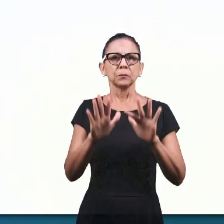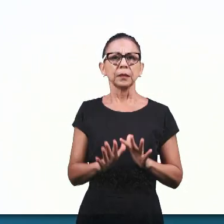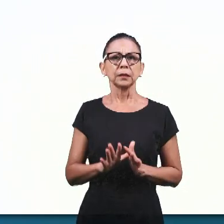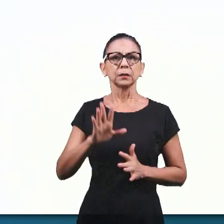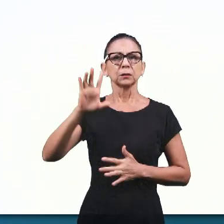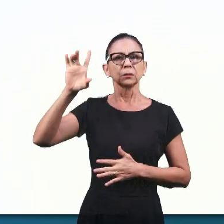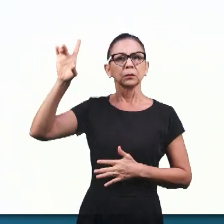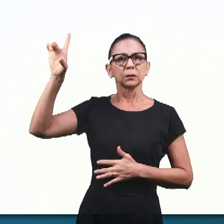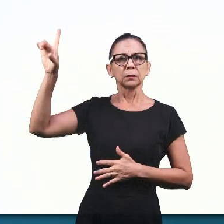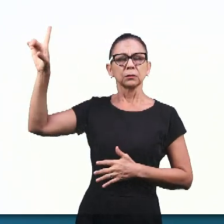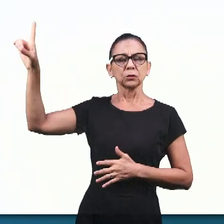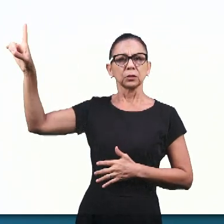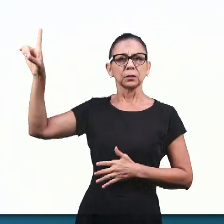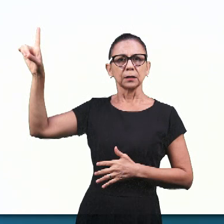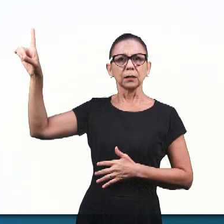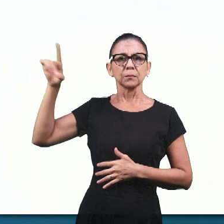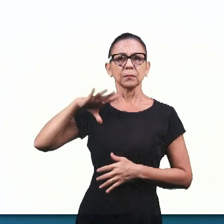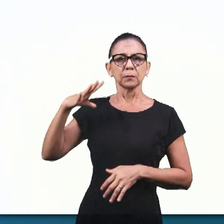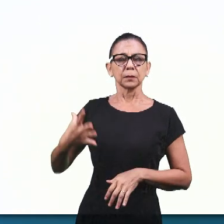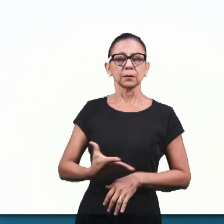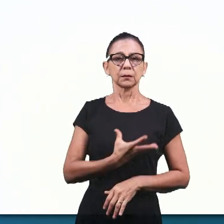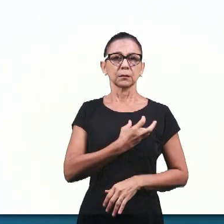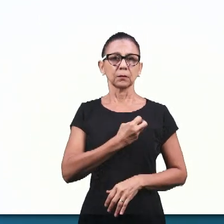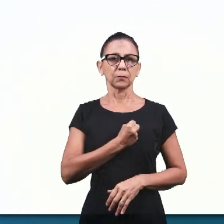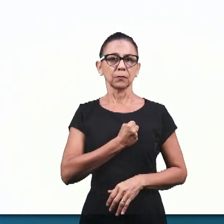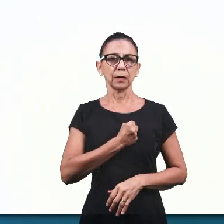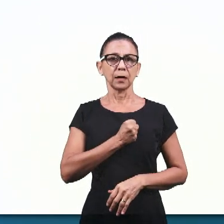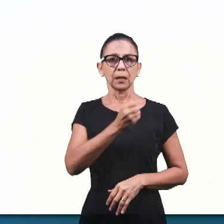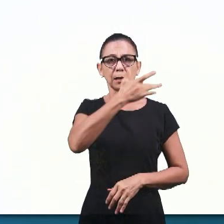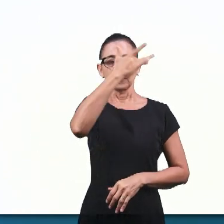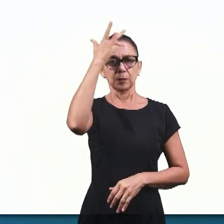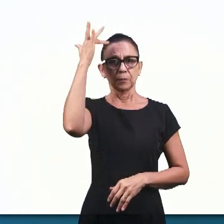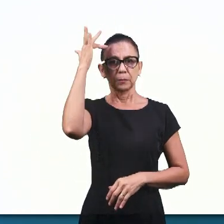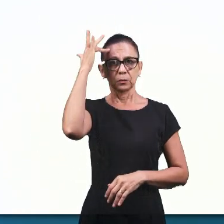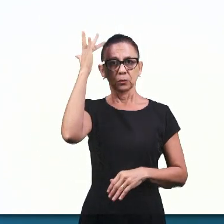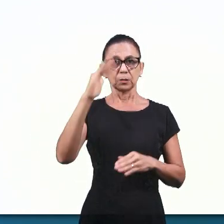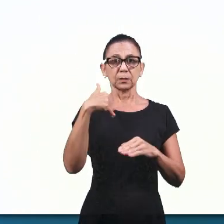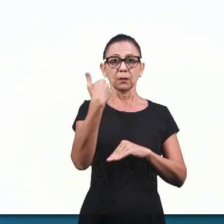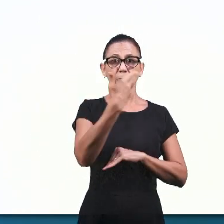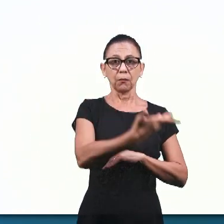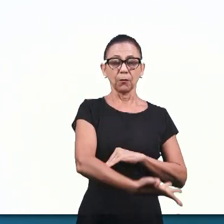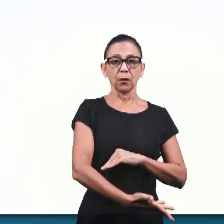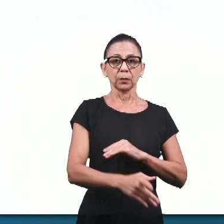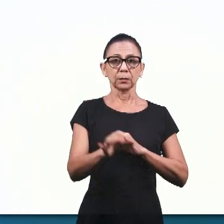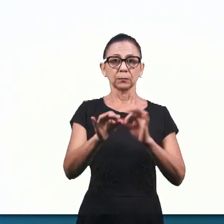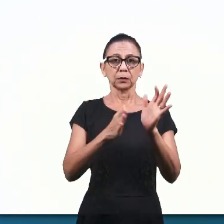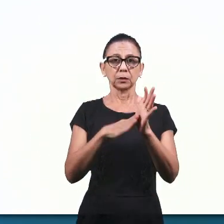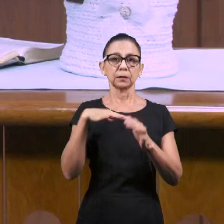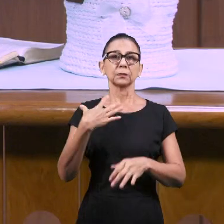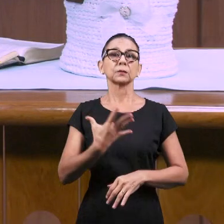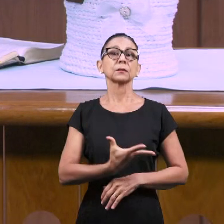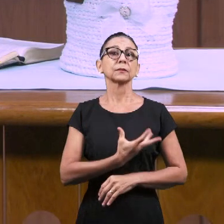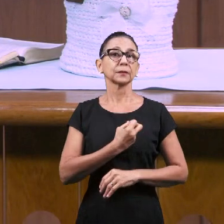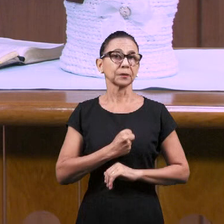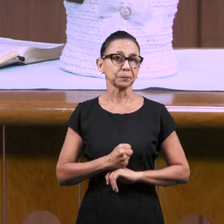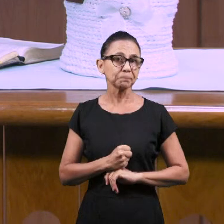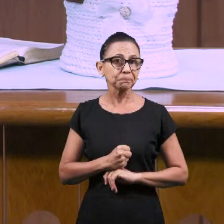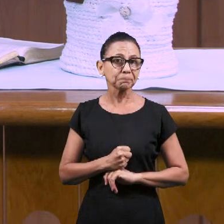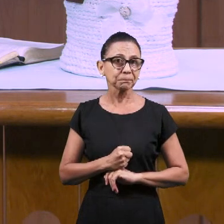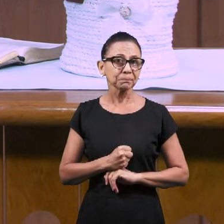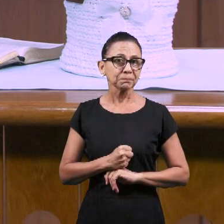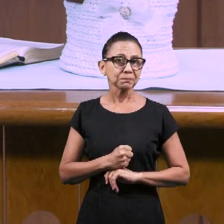Dieu pour toucher l'impie au moment prophétique actuel qui vit l'Église